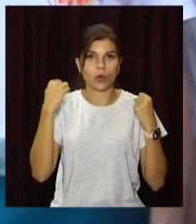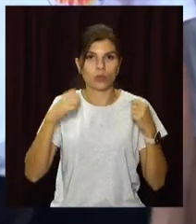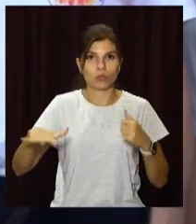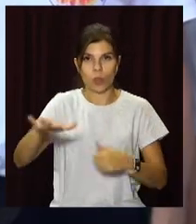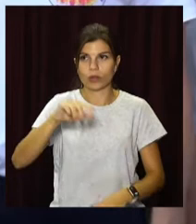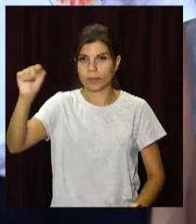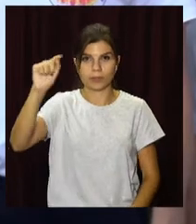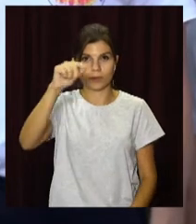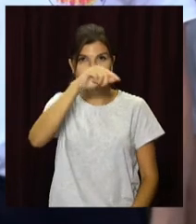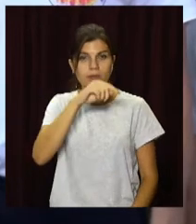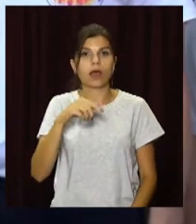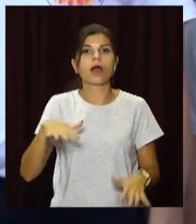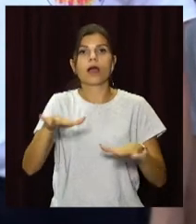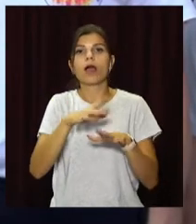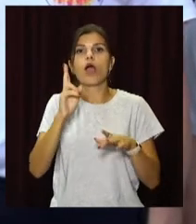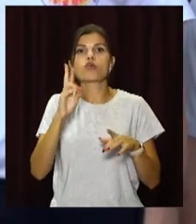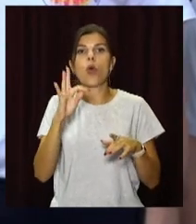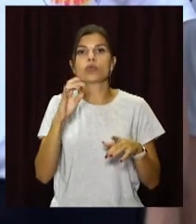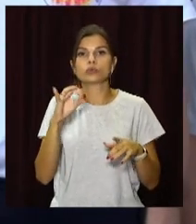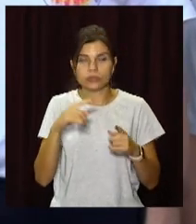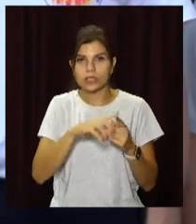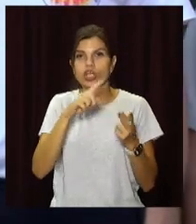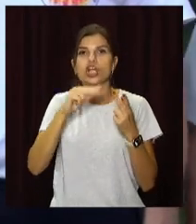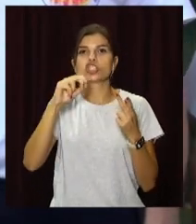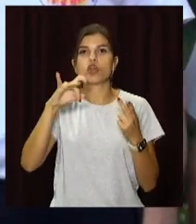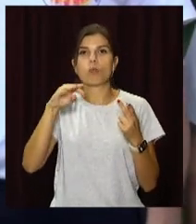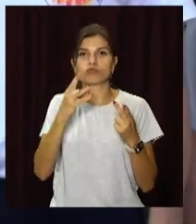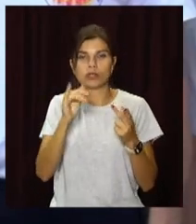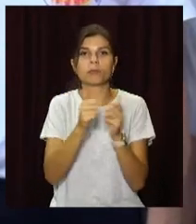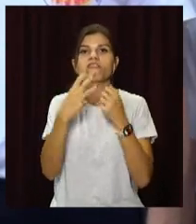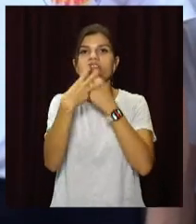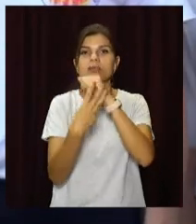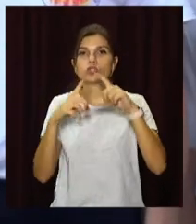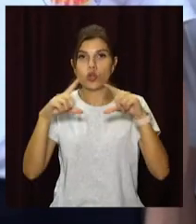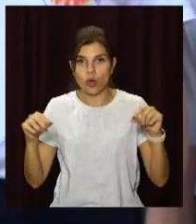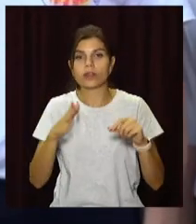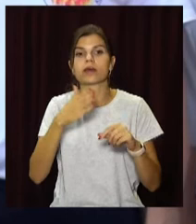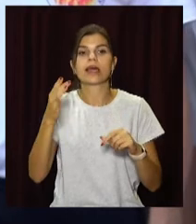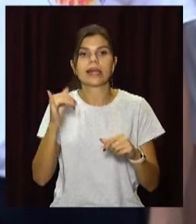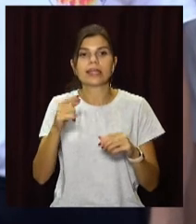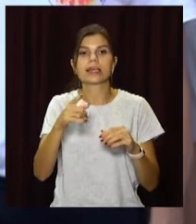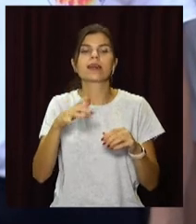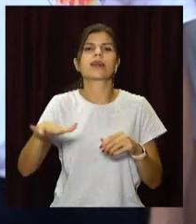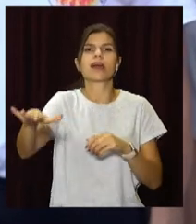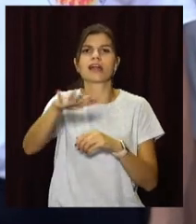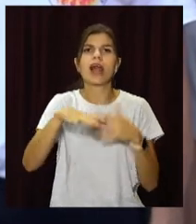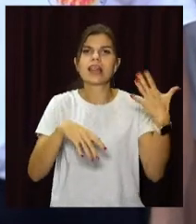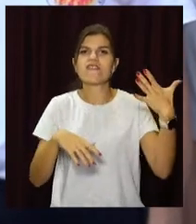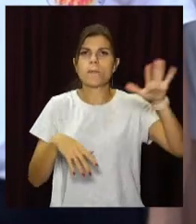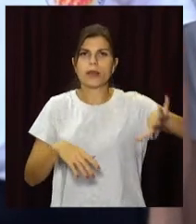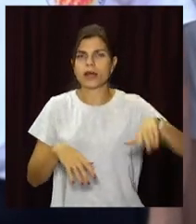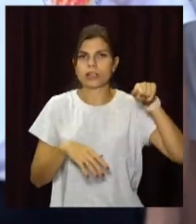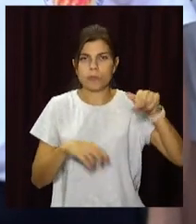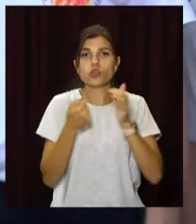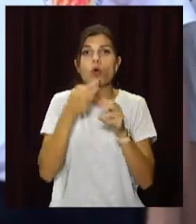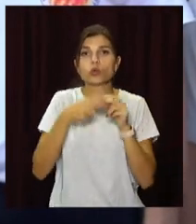спортивних комплекси на проспекті Конституції, на Черемушках біля 18-ї школи і на 10-му мікрорайоні на Лівому березі. Також